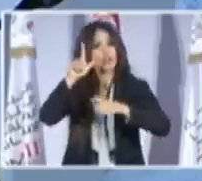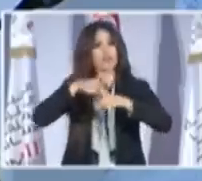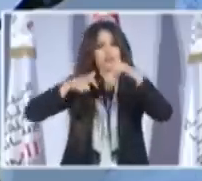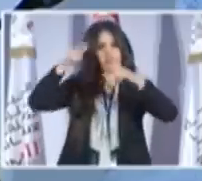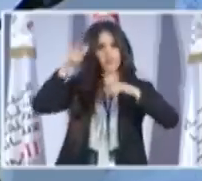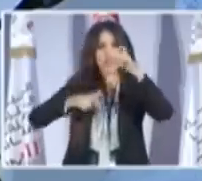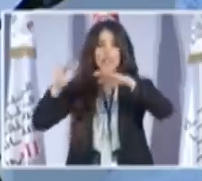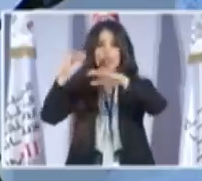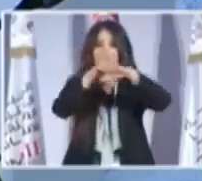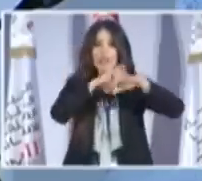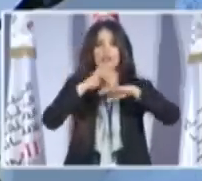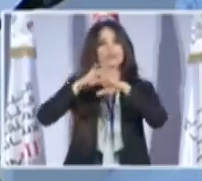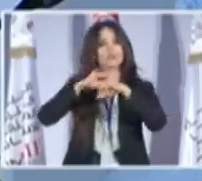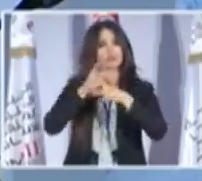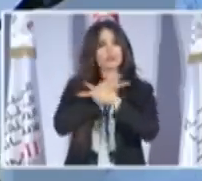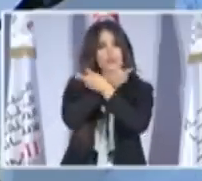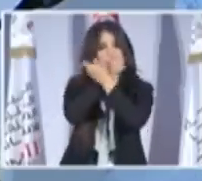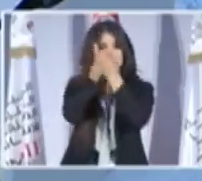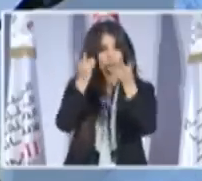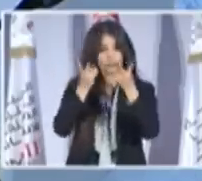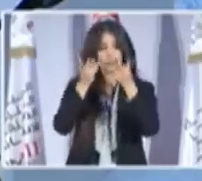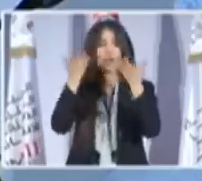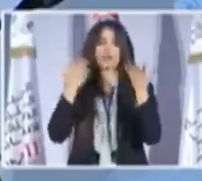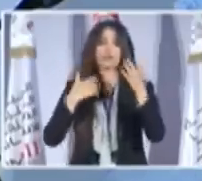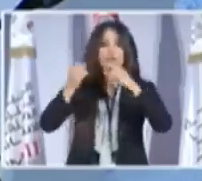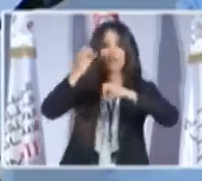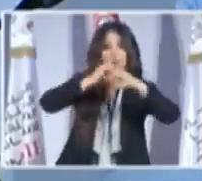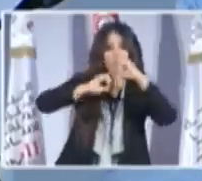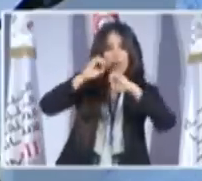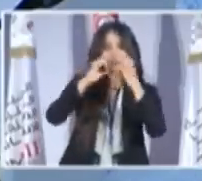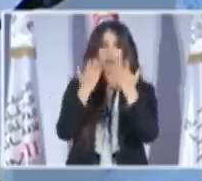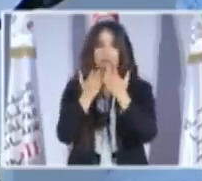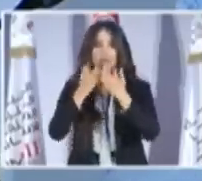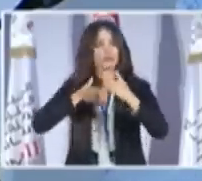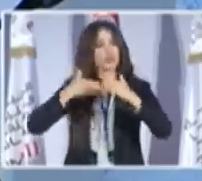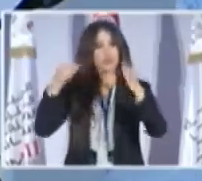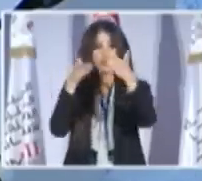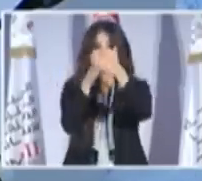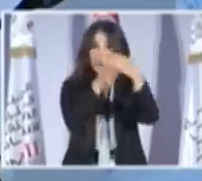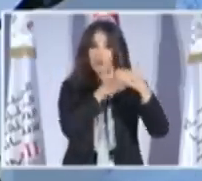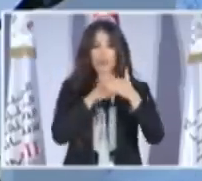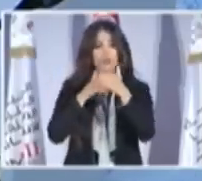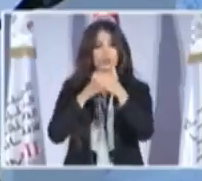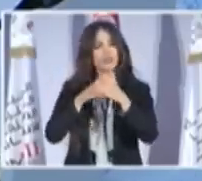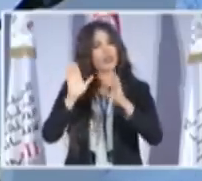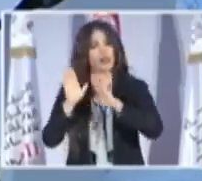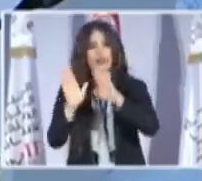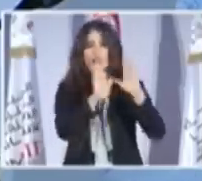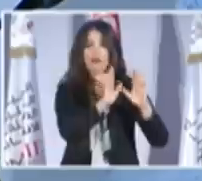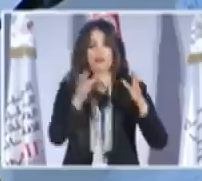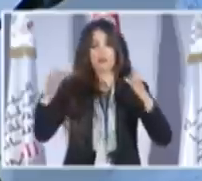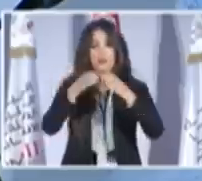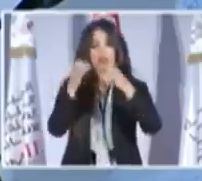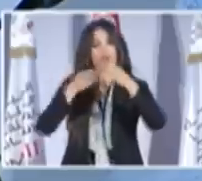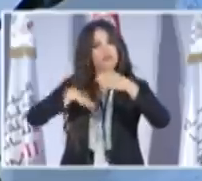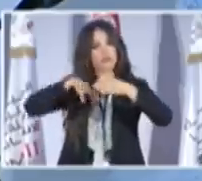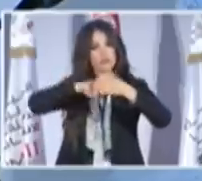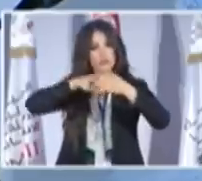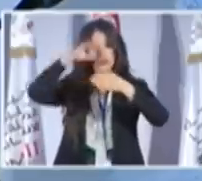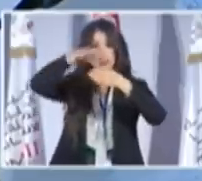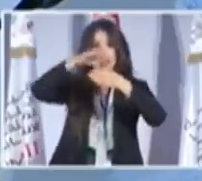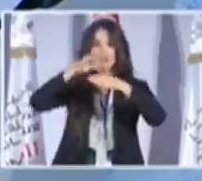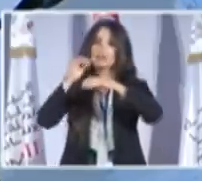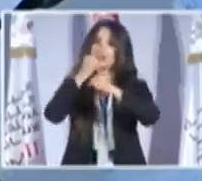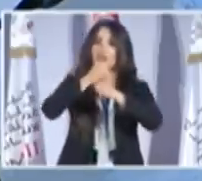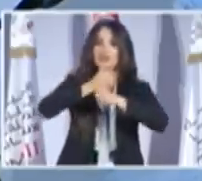اظهرت من بعض التصريحات من بعض المنظمات اللي صار الهيئه تخدم على روحه وها التاثيرات